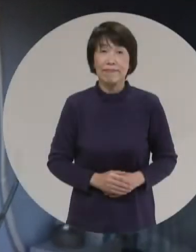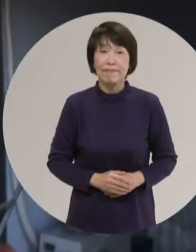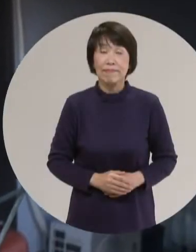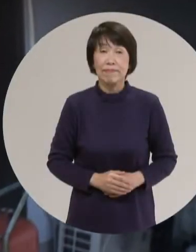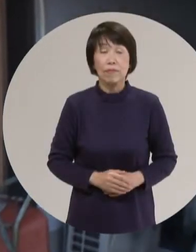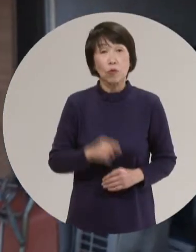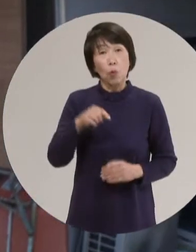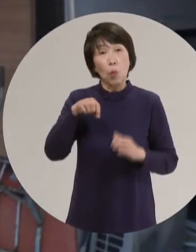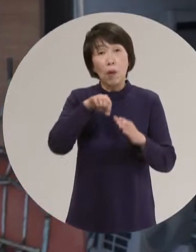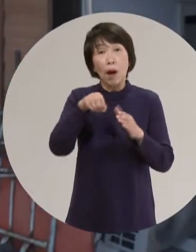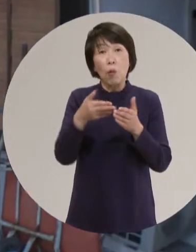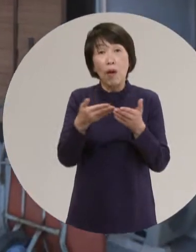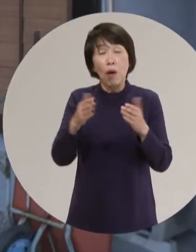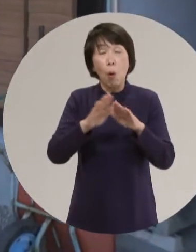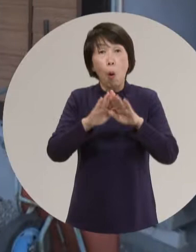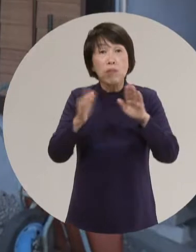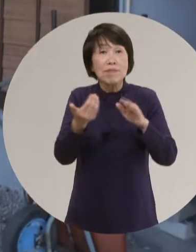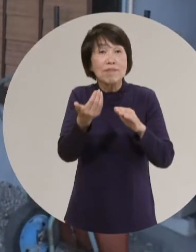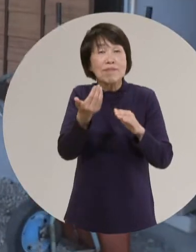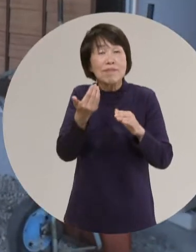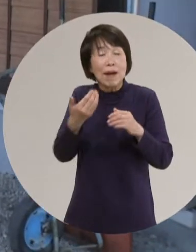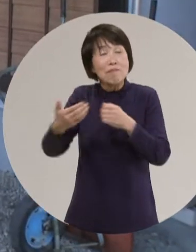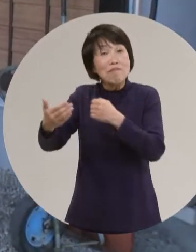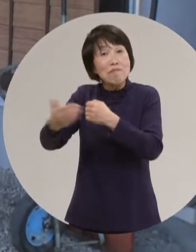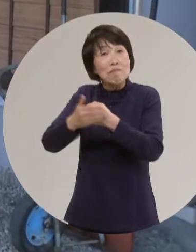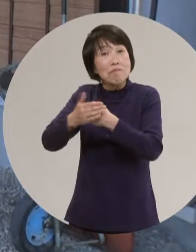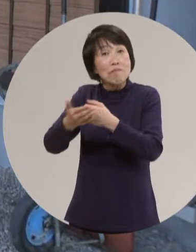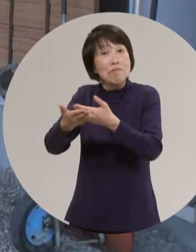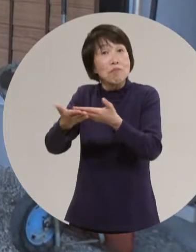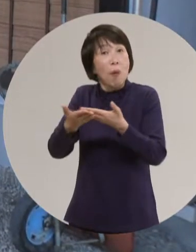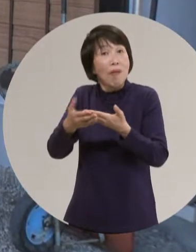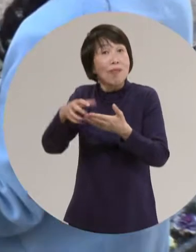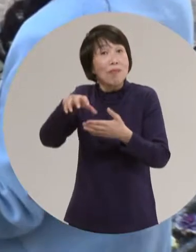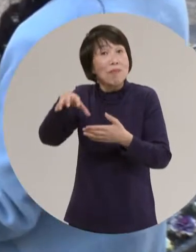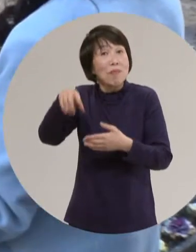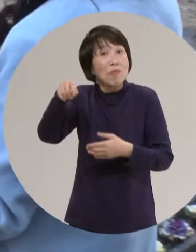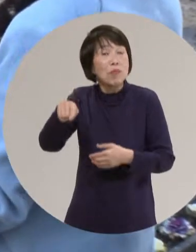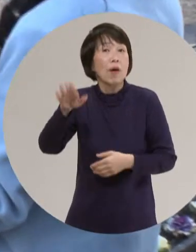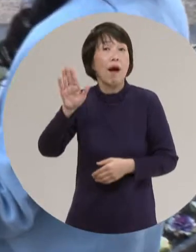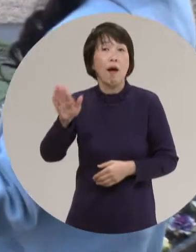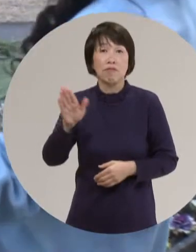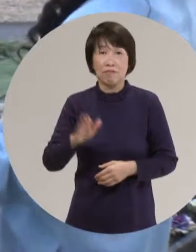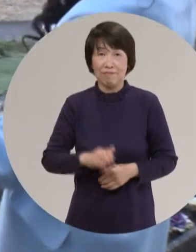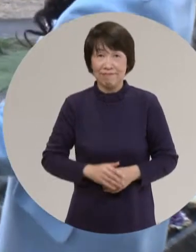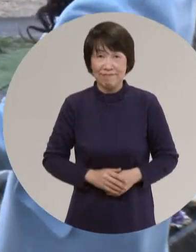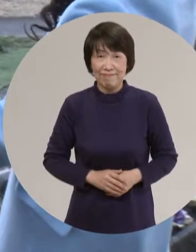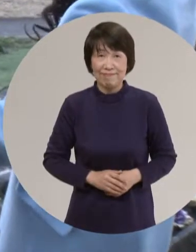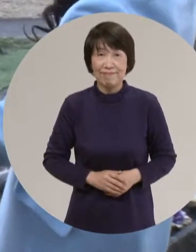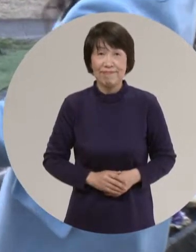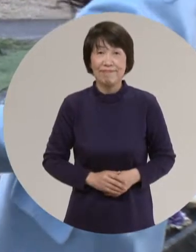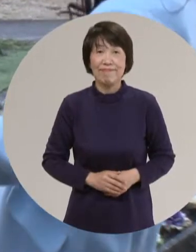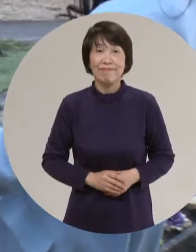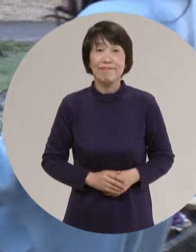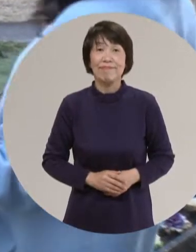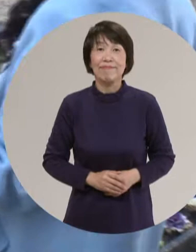実はこのカフェのオープンにあたってすごく力になってくれているところがあるそうなんです